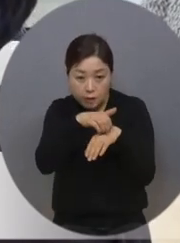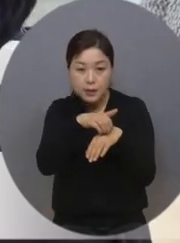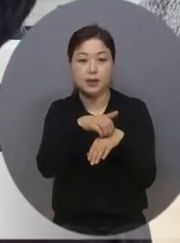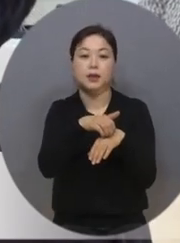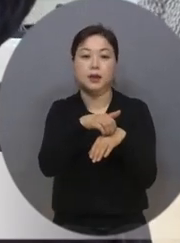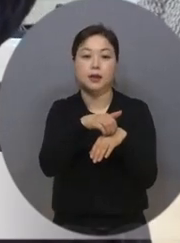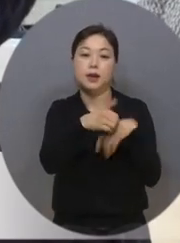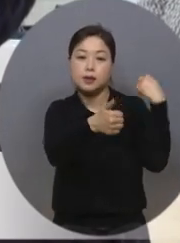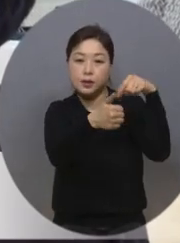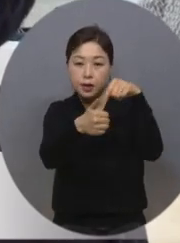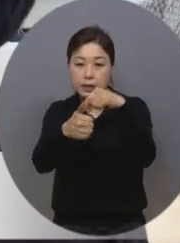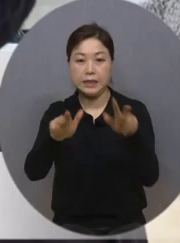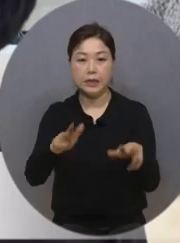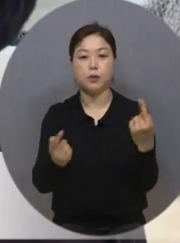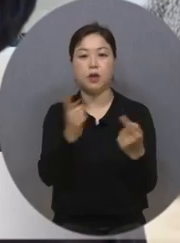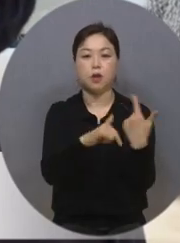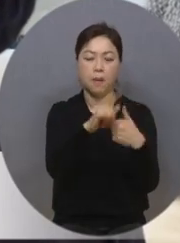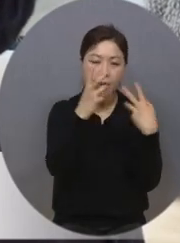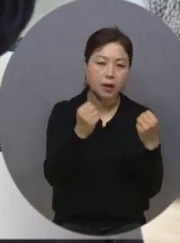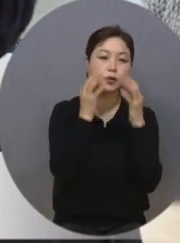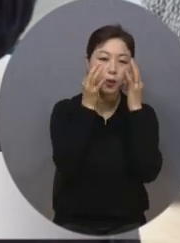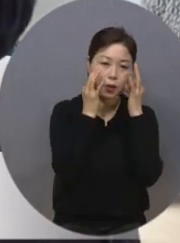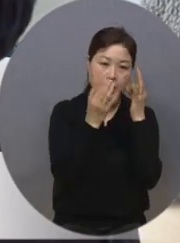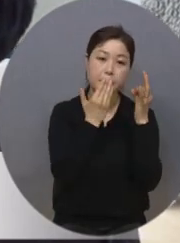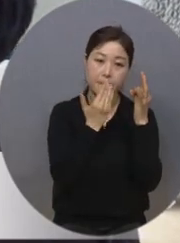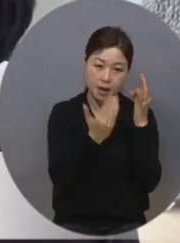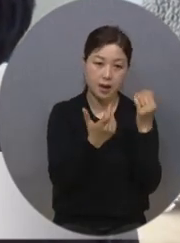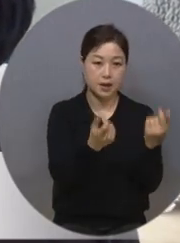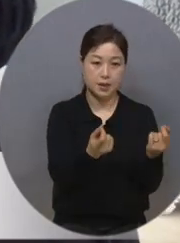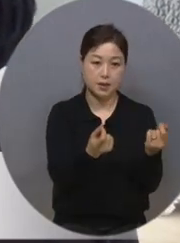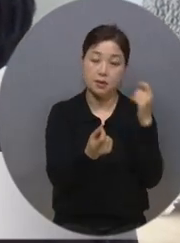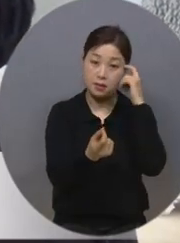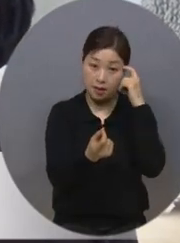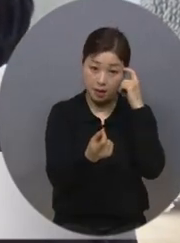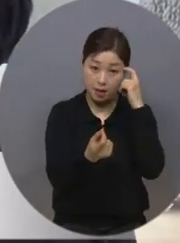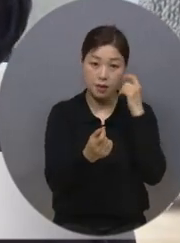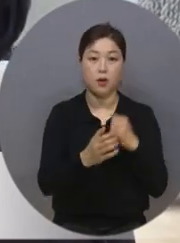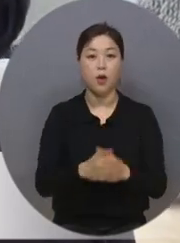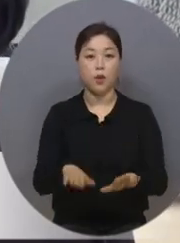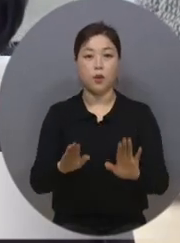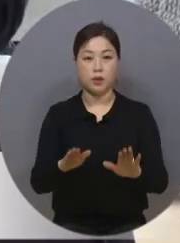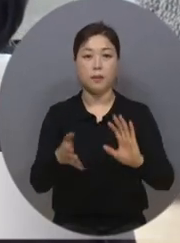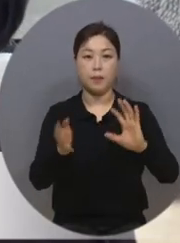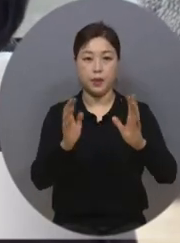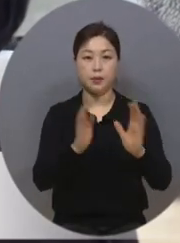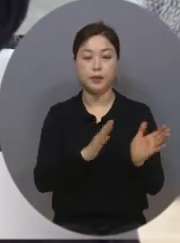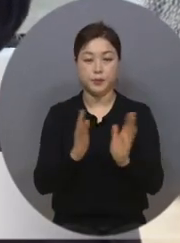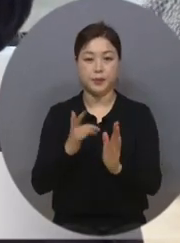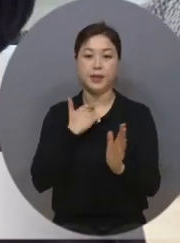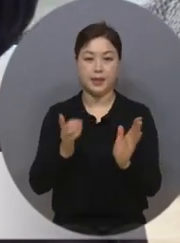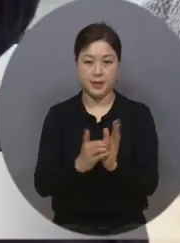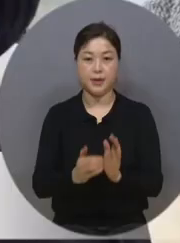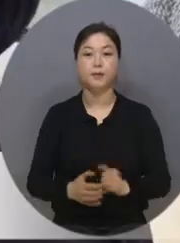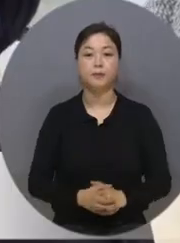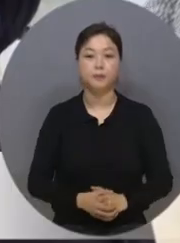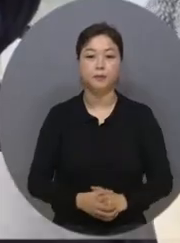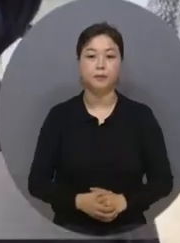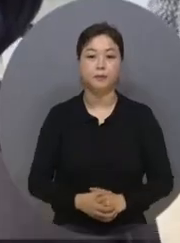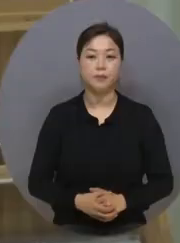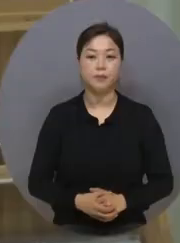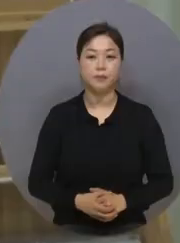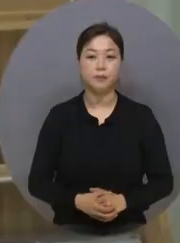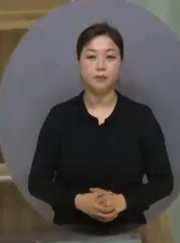지원하는 일에 지금보다 훨씬 더 많은 노력을 기울이게 되지 않을까 하는 생각을 가지고 오늘의 포럼을 마련해